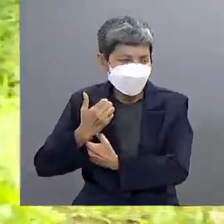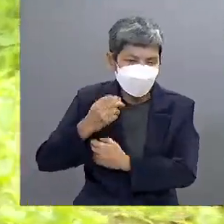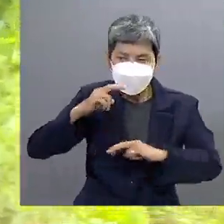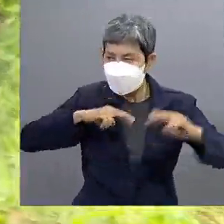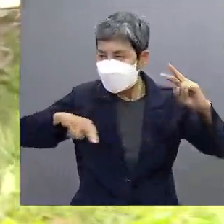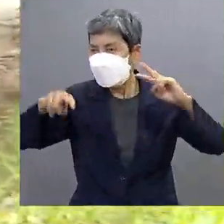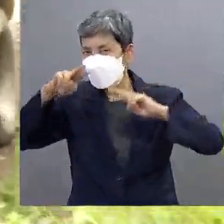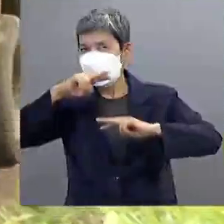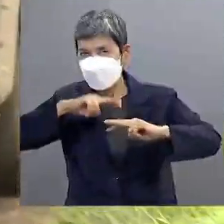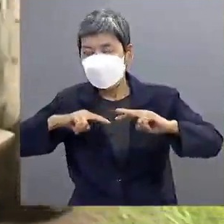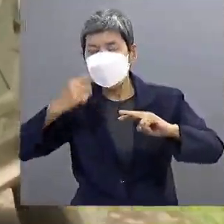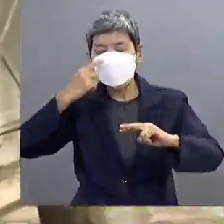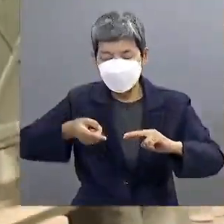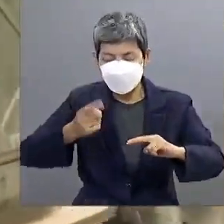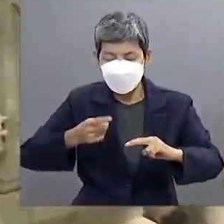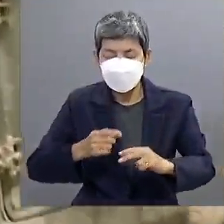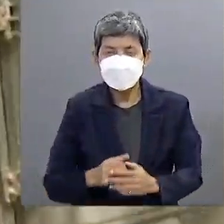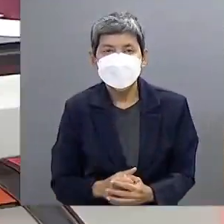วาเล่ย์อย่างต่อเนื่องกะและ